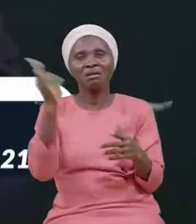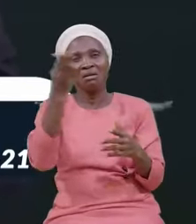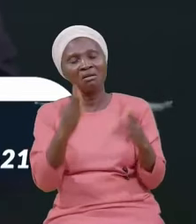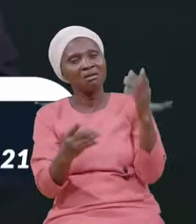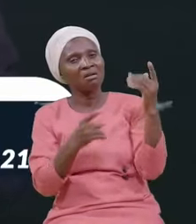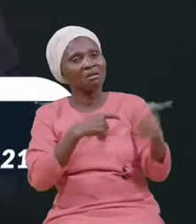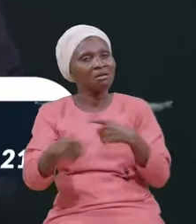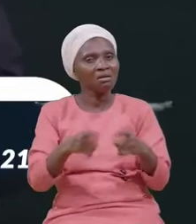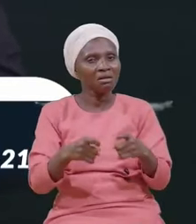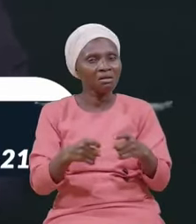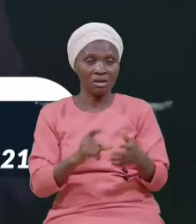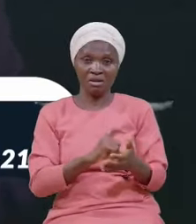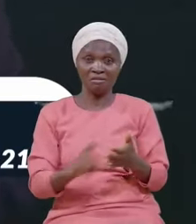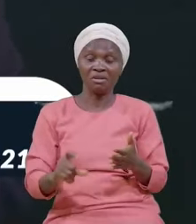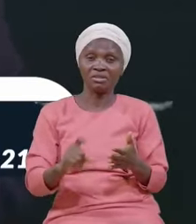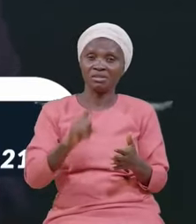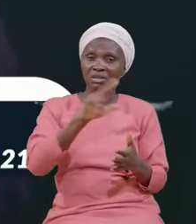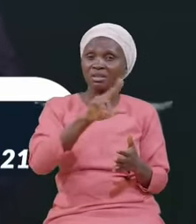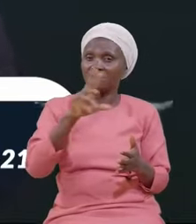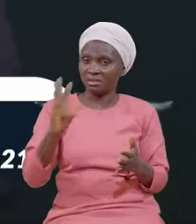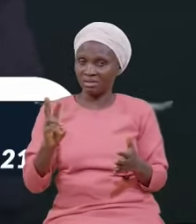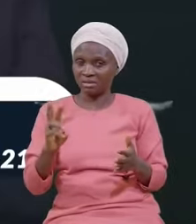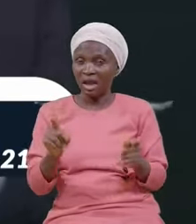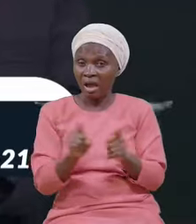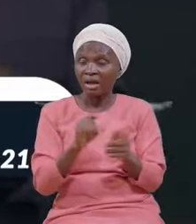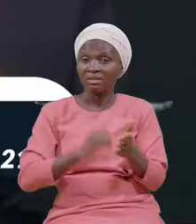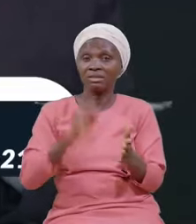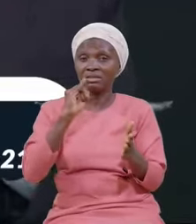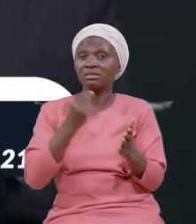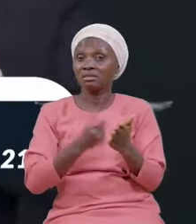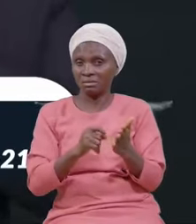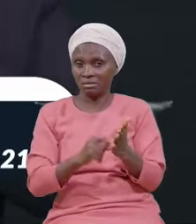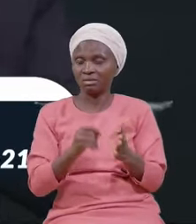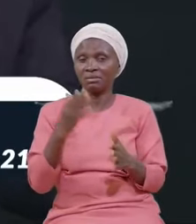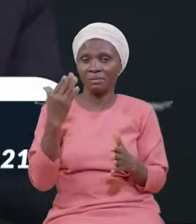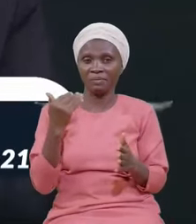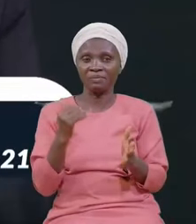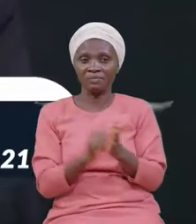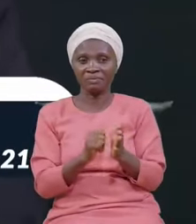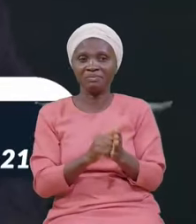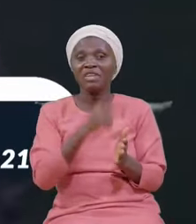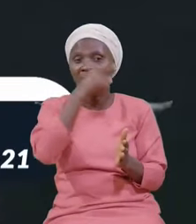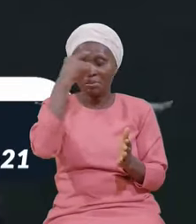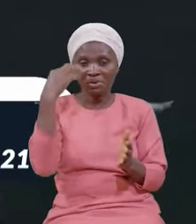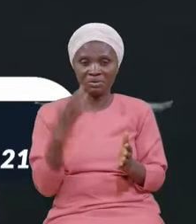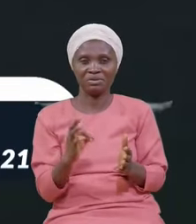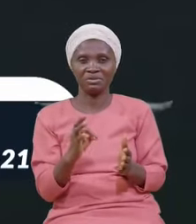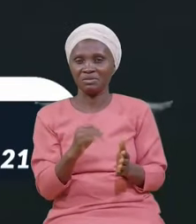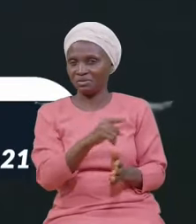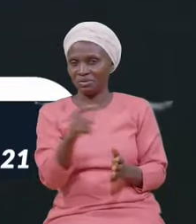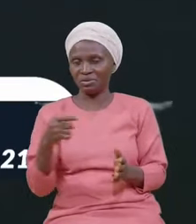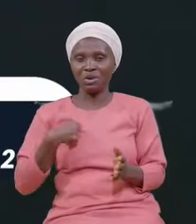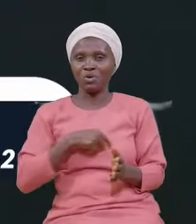Verset 36. Selon qu'il est écrit, c'est à cause de toi qu'on nous met à mort tout le